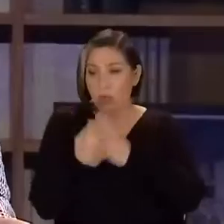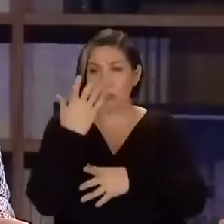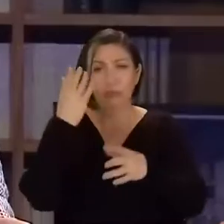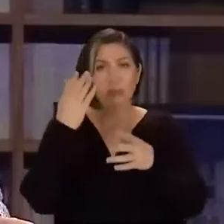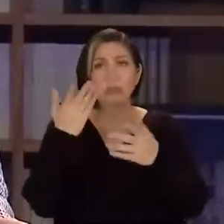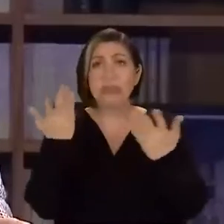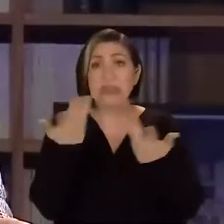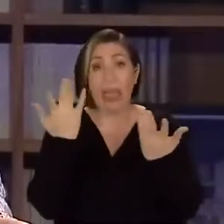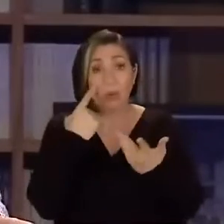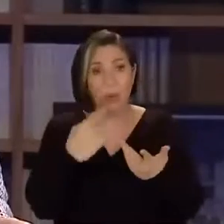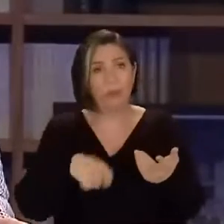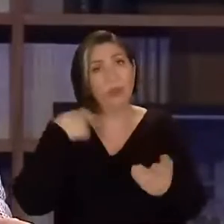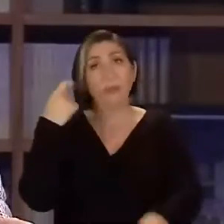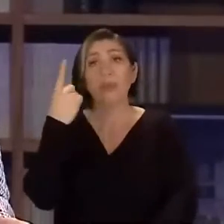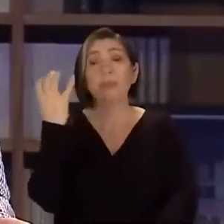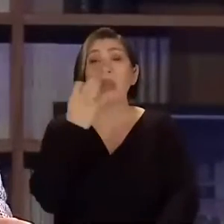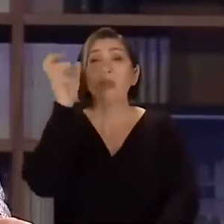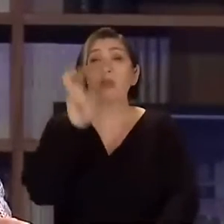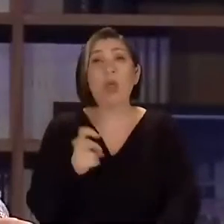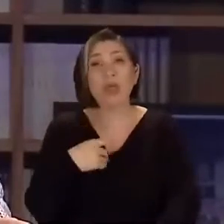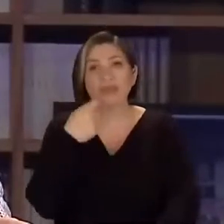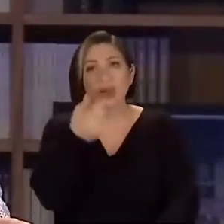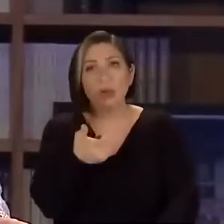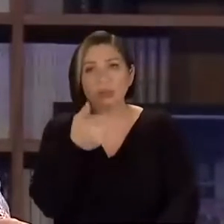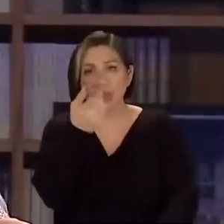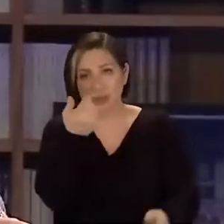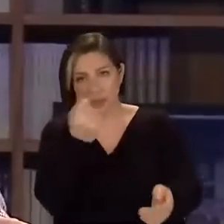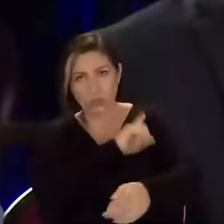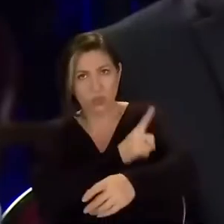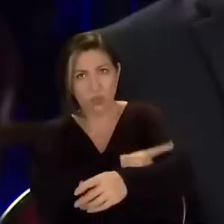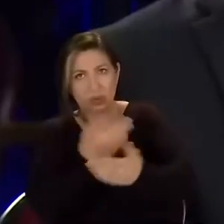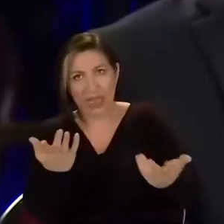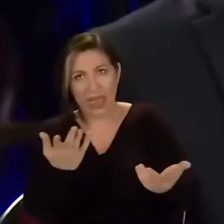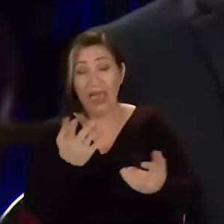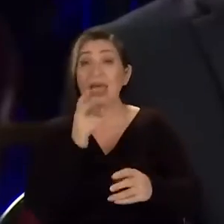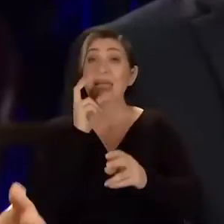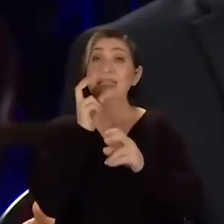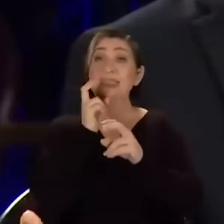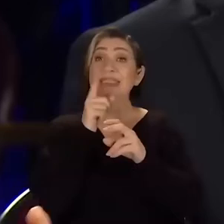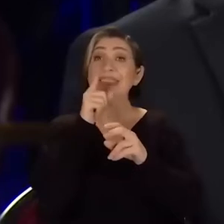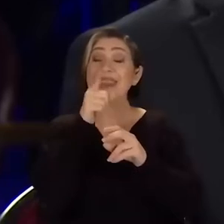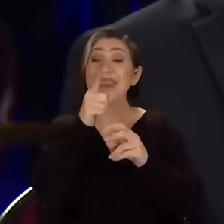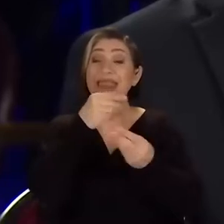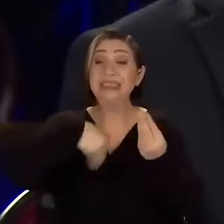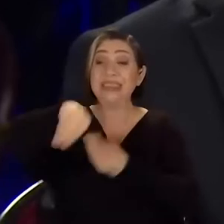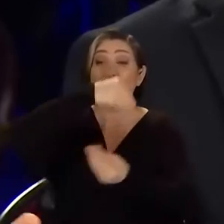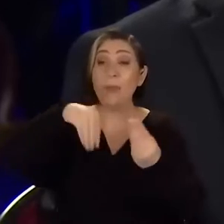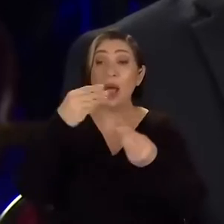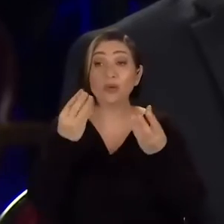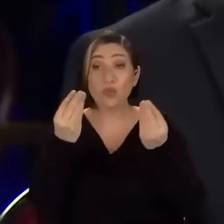şak diye bunu neye göre veriyorum? Bana kimse sormuyor mu? Senin etin ne, budun ne? İşte, bu kadar şimdi ama dedim, yani risk analizi sizin lazım. Sermaye